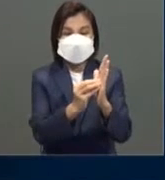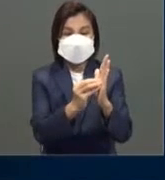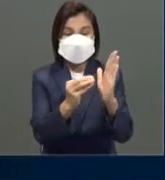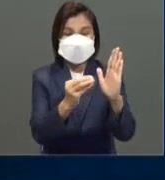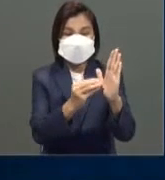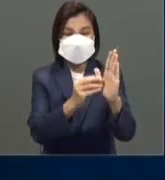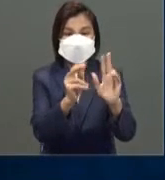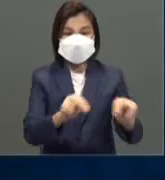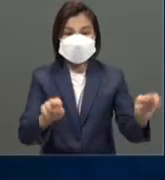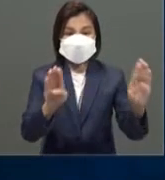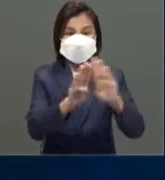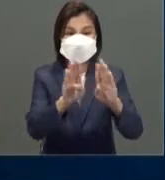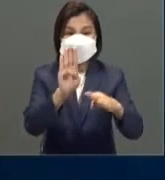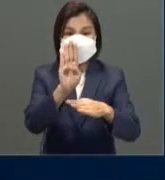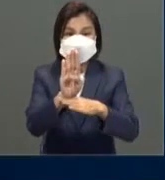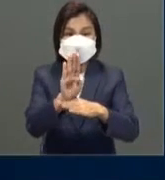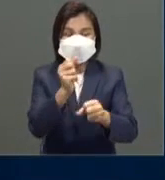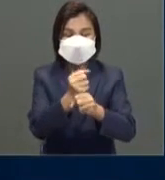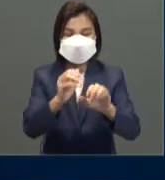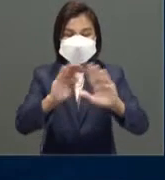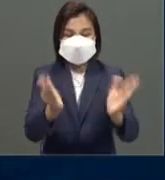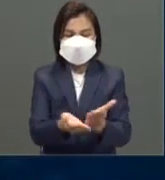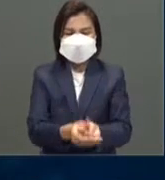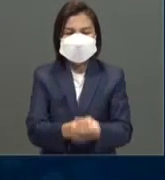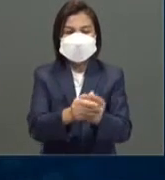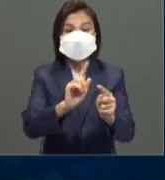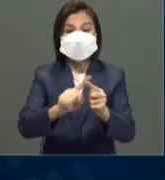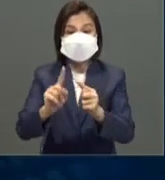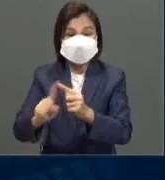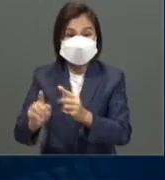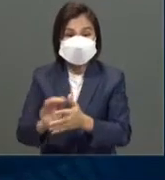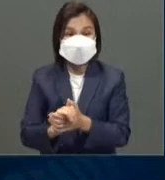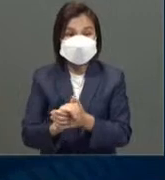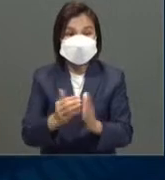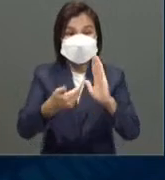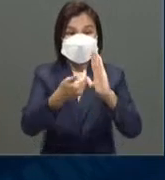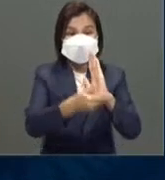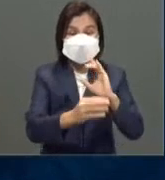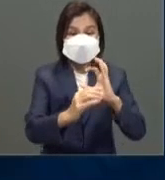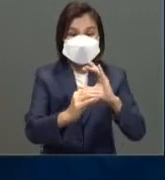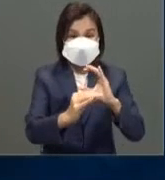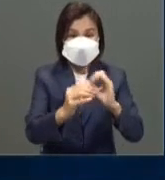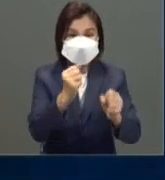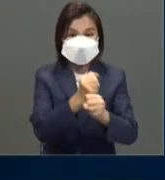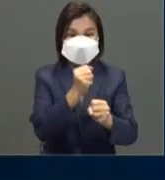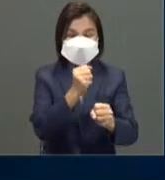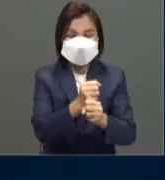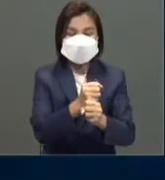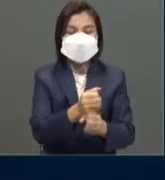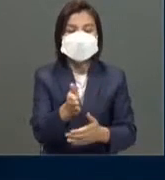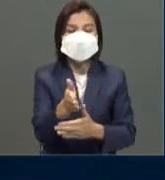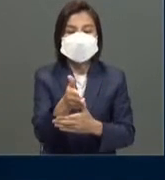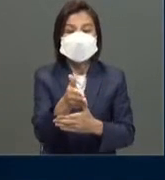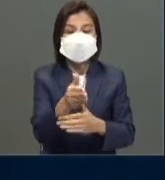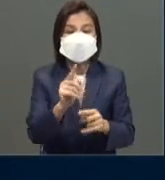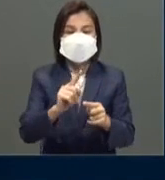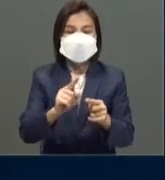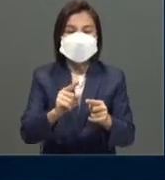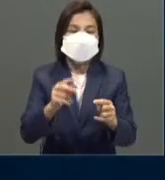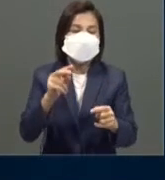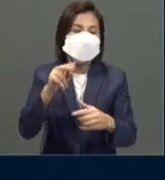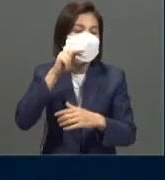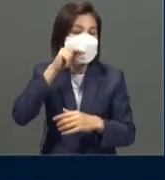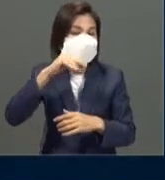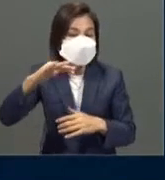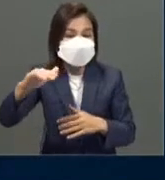บริษัทเครื่องกีฬานะครับ10รายแล้วก็ไปที่ระยองเป็นโรงงานอาหารทะเลที่แกลงนะครับ16ร